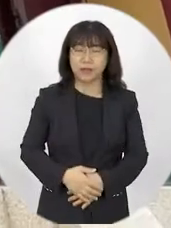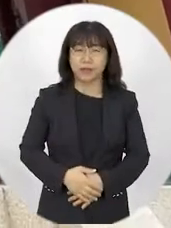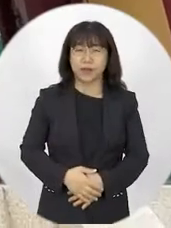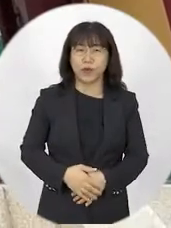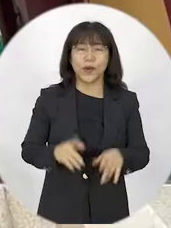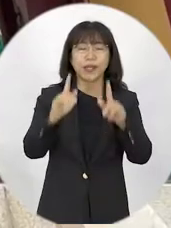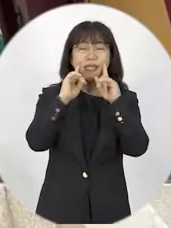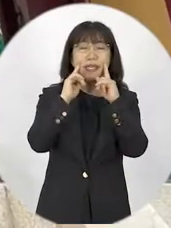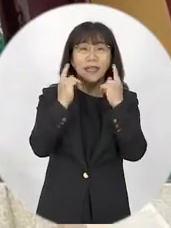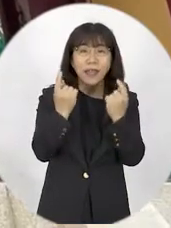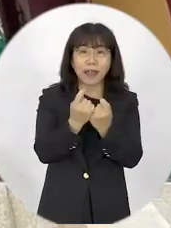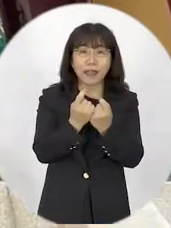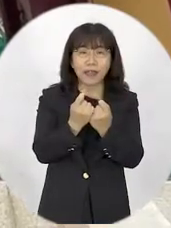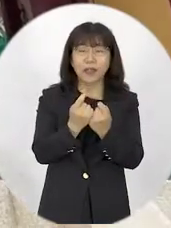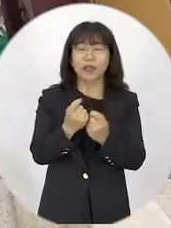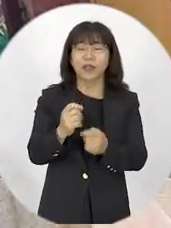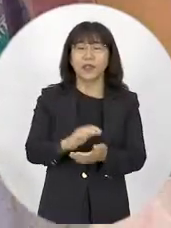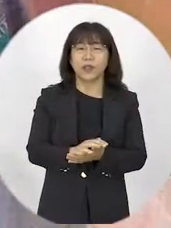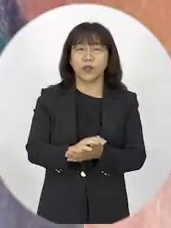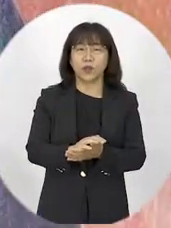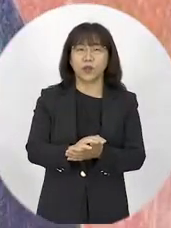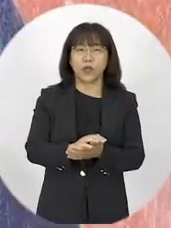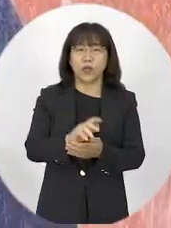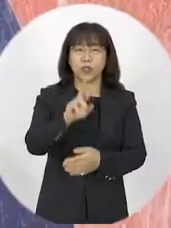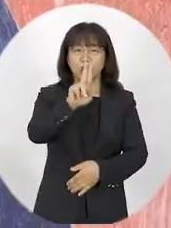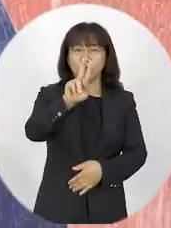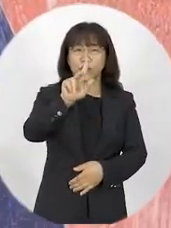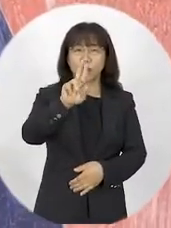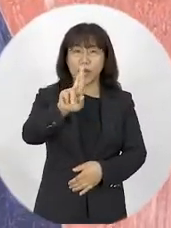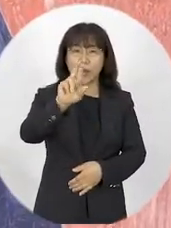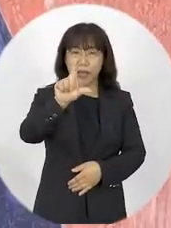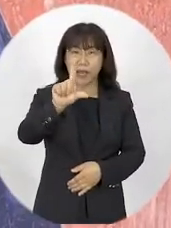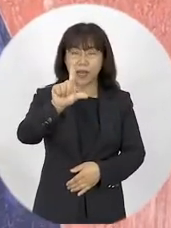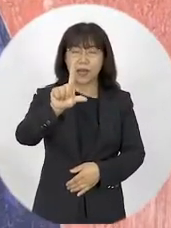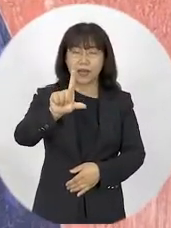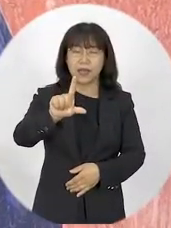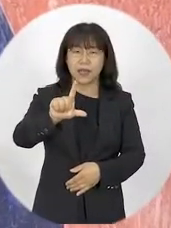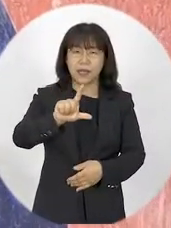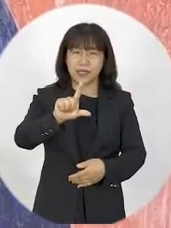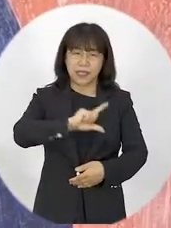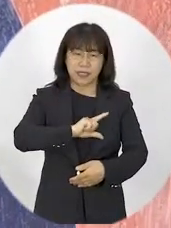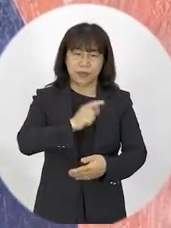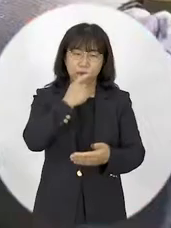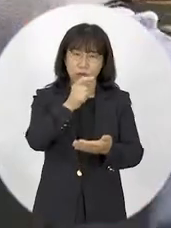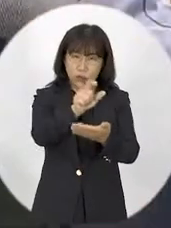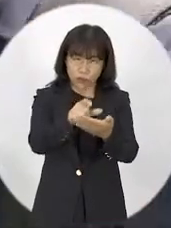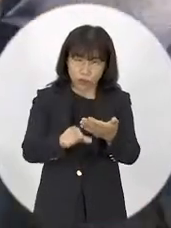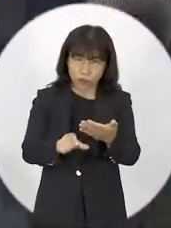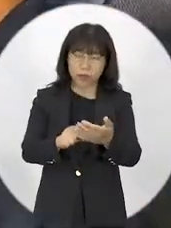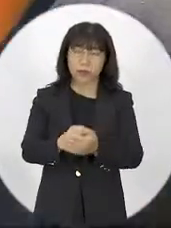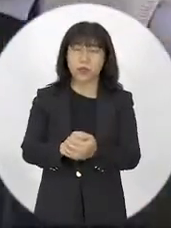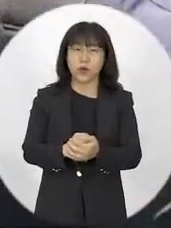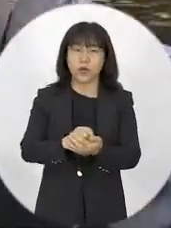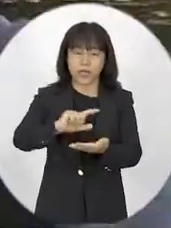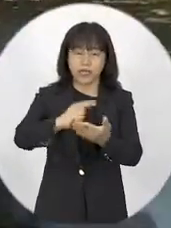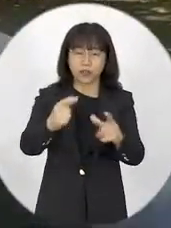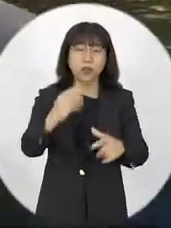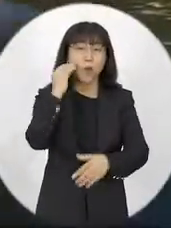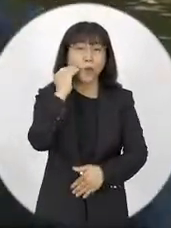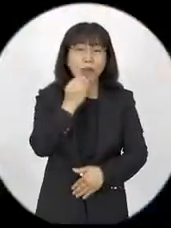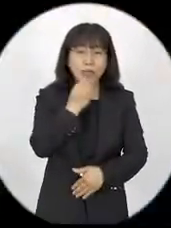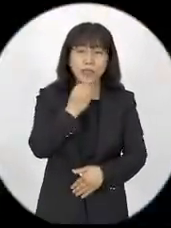신청은 유튜브 개인 계정에 출품 영상을 올린 후 영상 주소가 기재된 참가 신청서와 개인정보 수집 이용